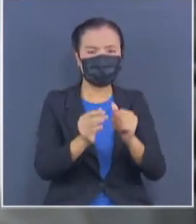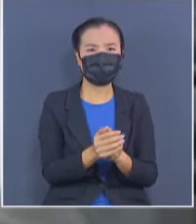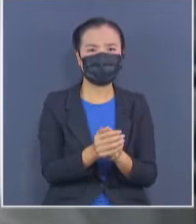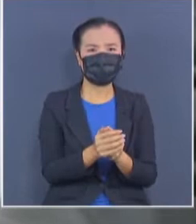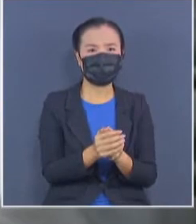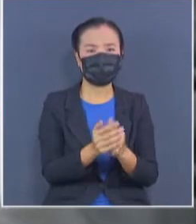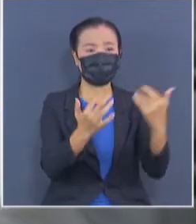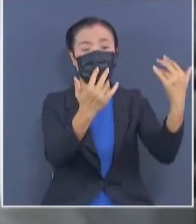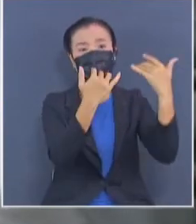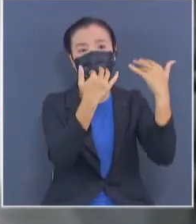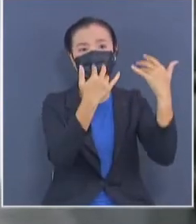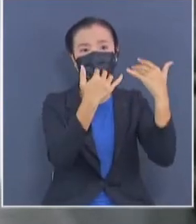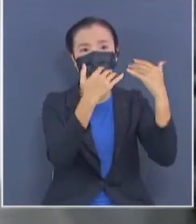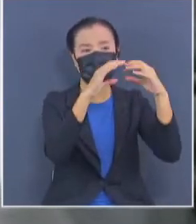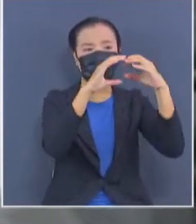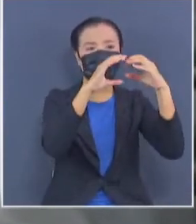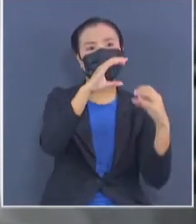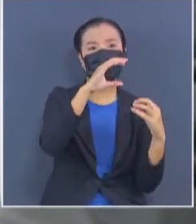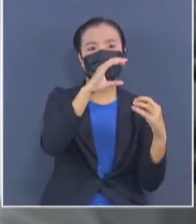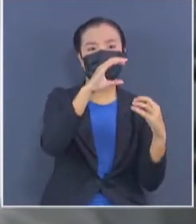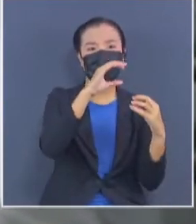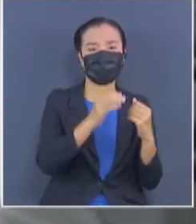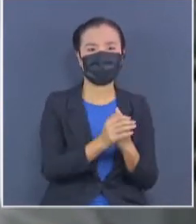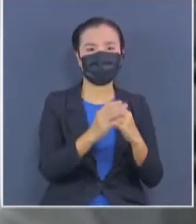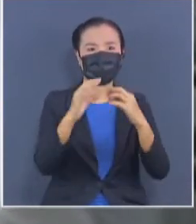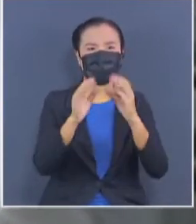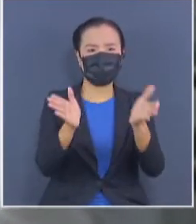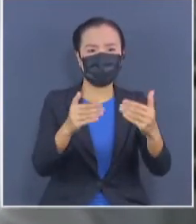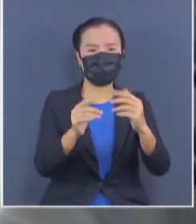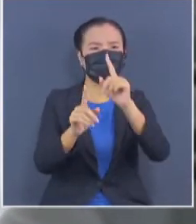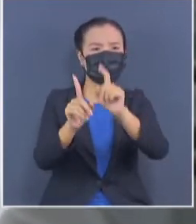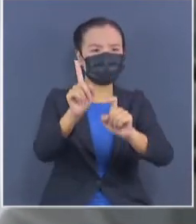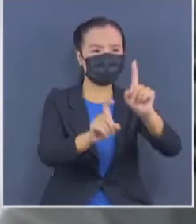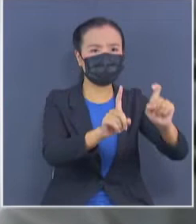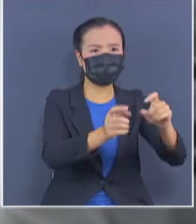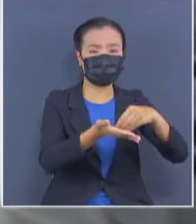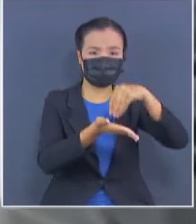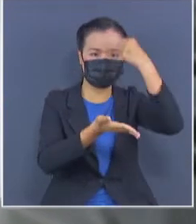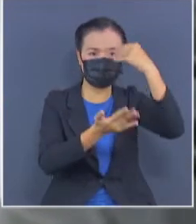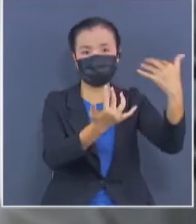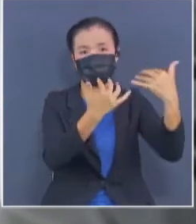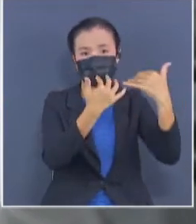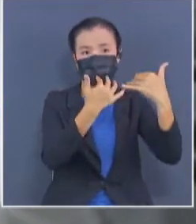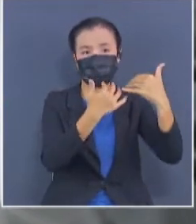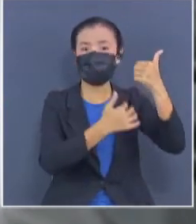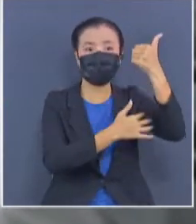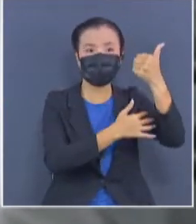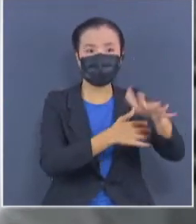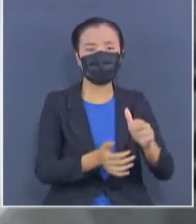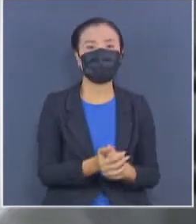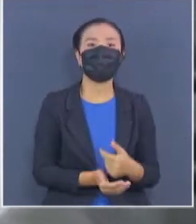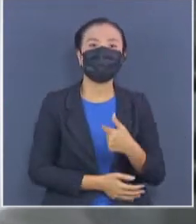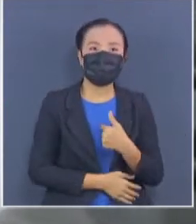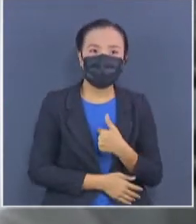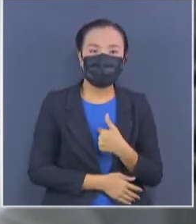แอบก็คือมันหลุดออกมาแล้วค่ะมันก็พังหลายๆห้องไม่สามารถใช้ใช้แอร์ได้ฮะซึ่งหนู